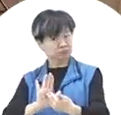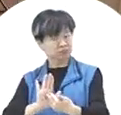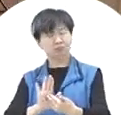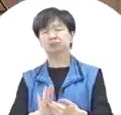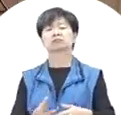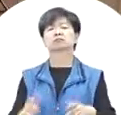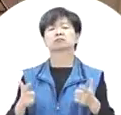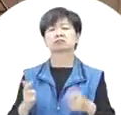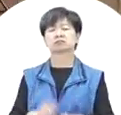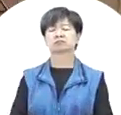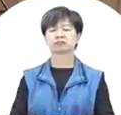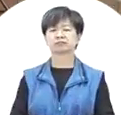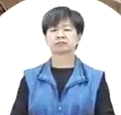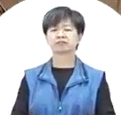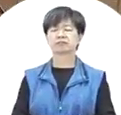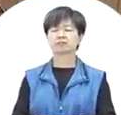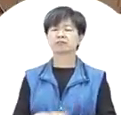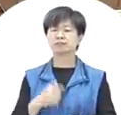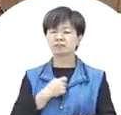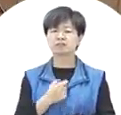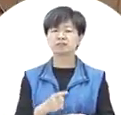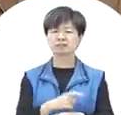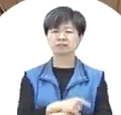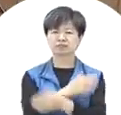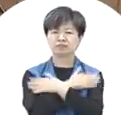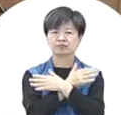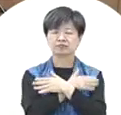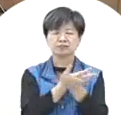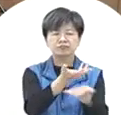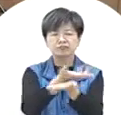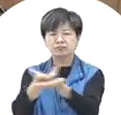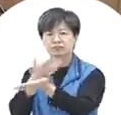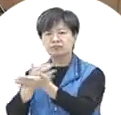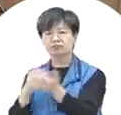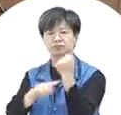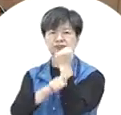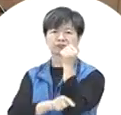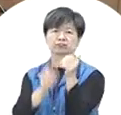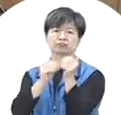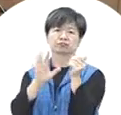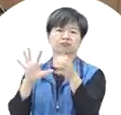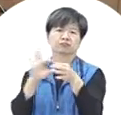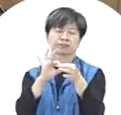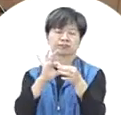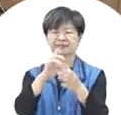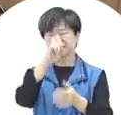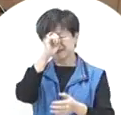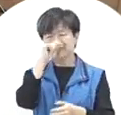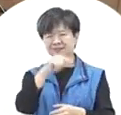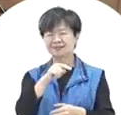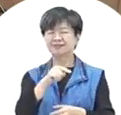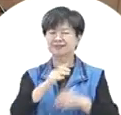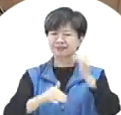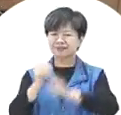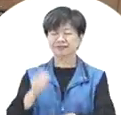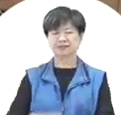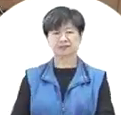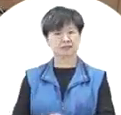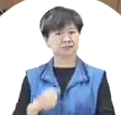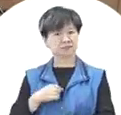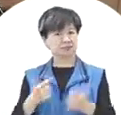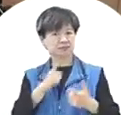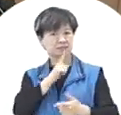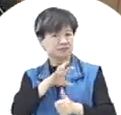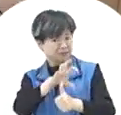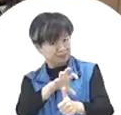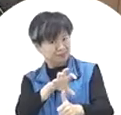这样子了，我们要跟业者多沟通了，好不好？因为这种东西涉及到法律的问题哦，也希望他们能够 没有。我现在要求的不是强迫他们了，